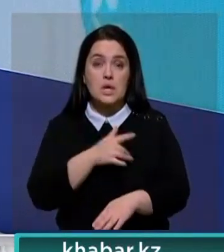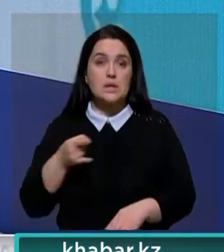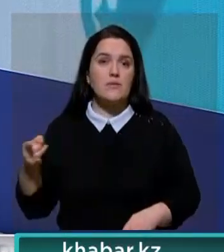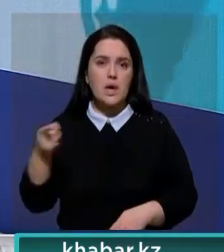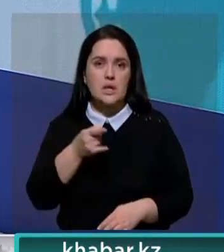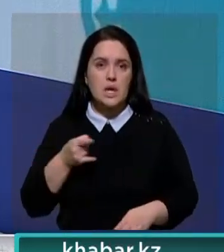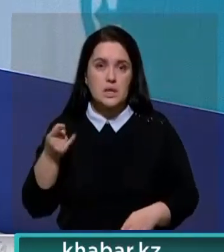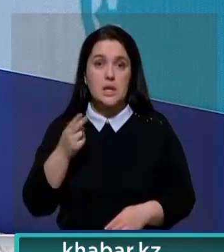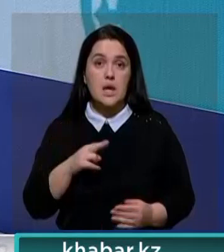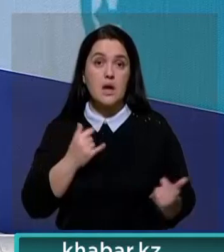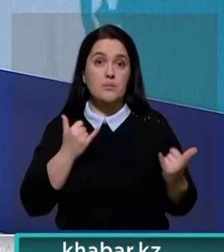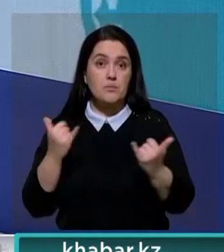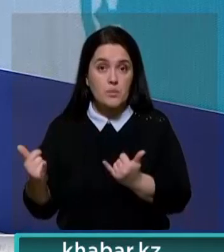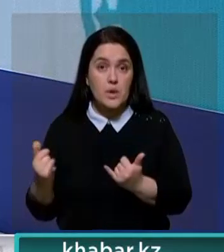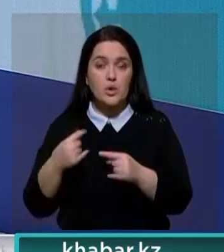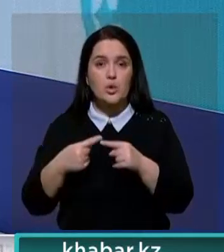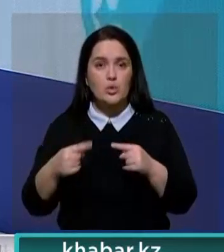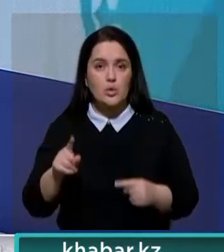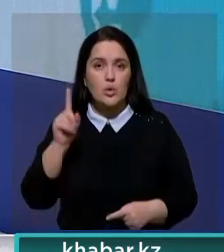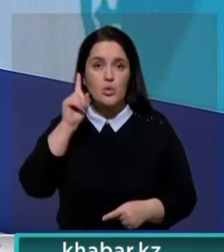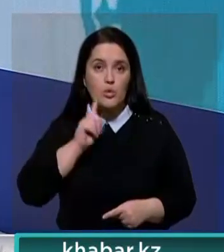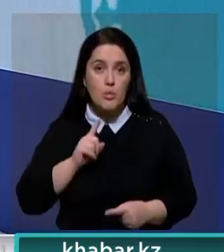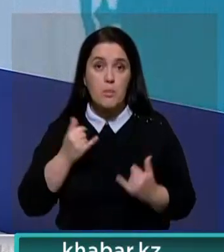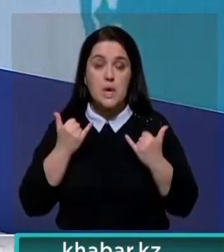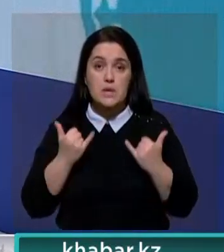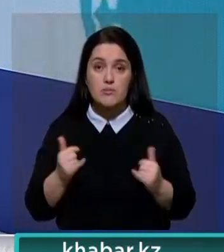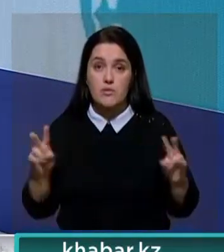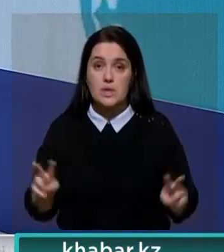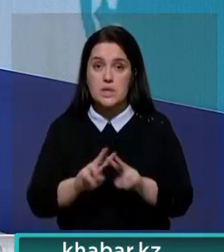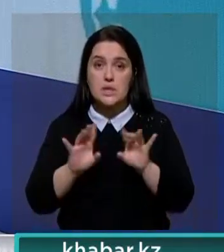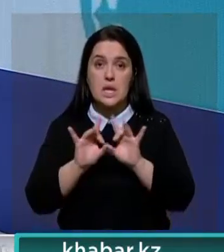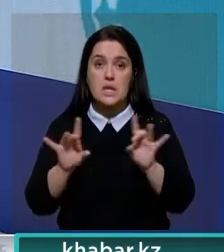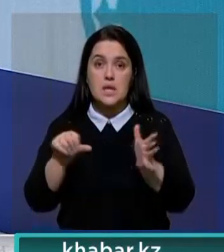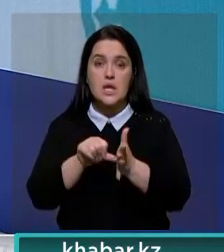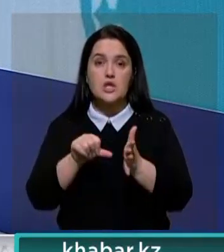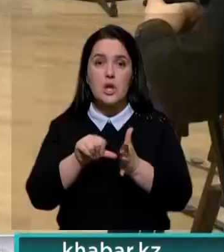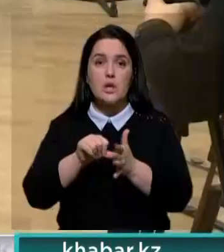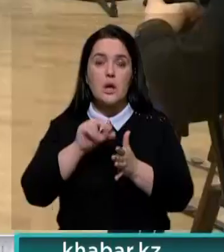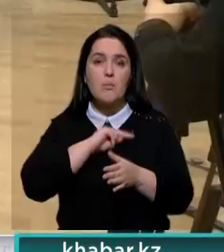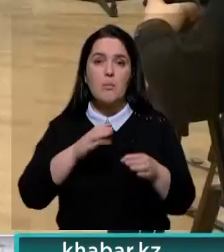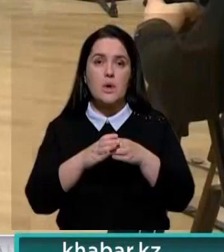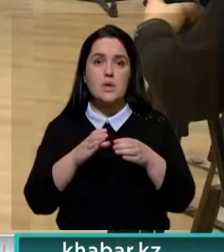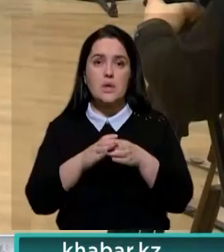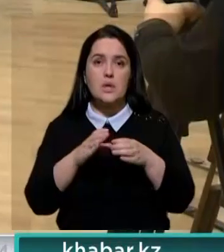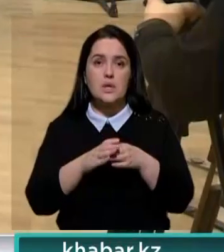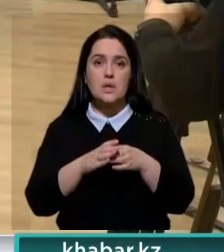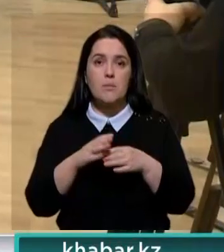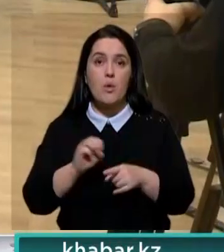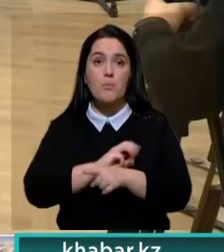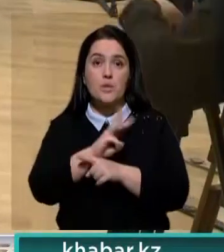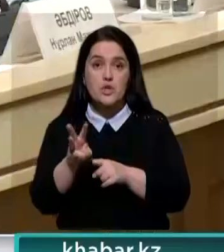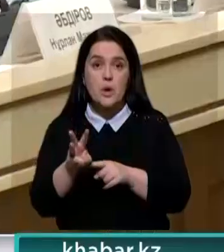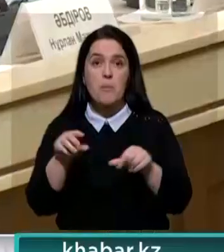обслуживать инватакси. Для них также предусмотрены и другие удобства. Об этом сегодня в столице рассказали члены рабочей группы ЦИК